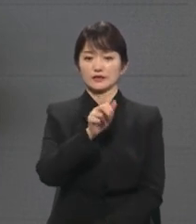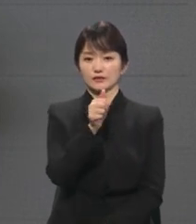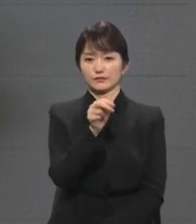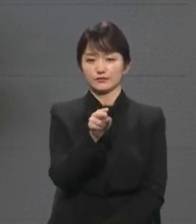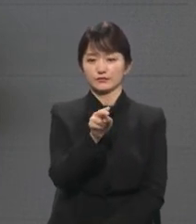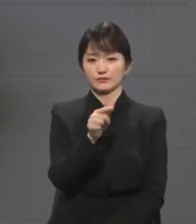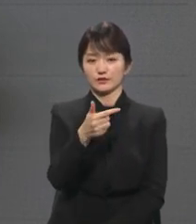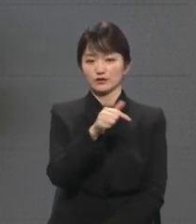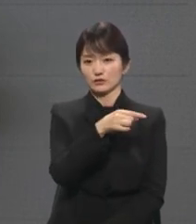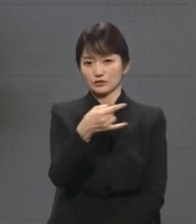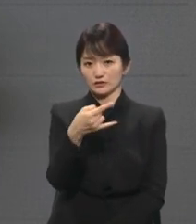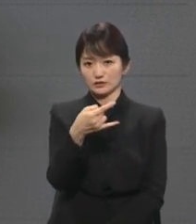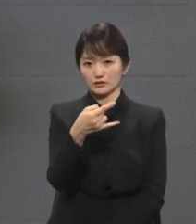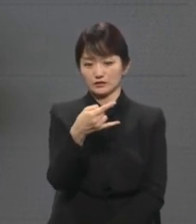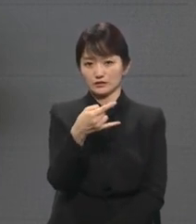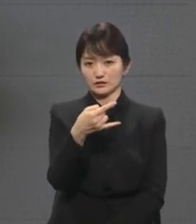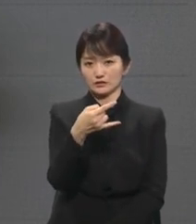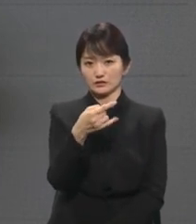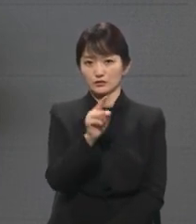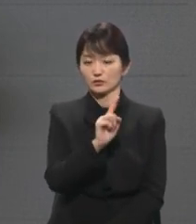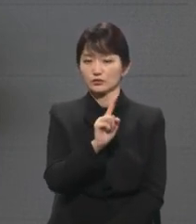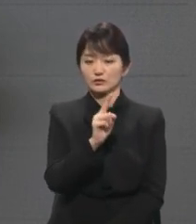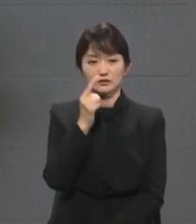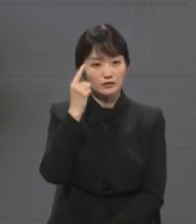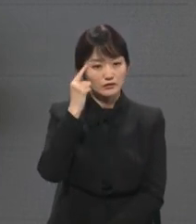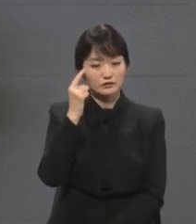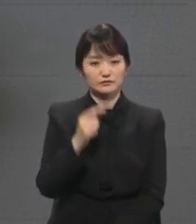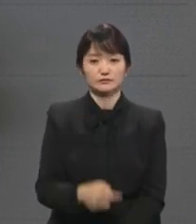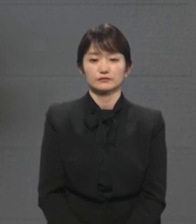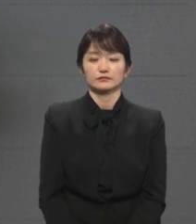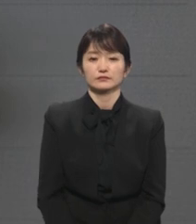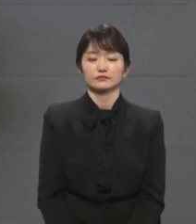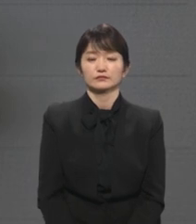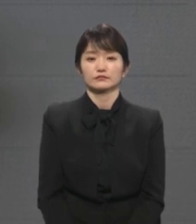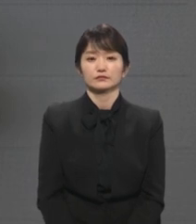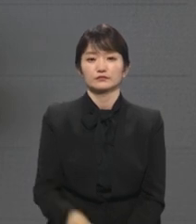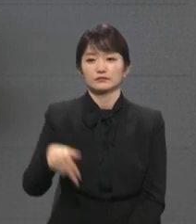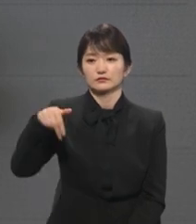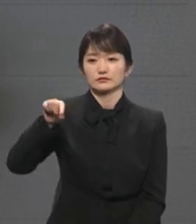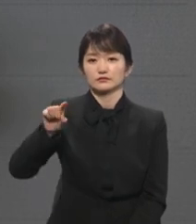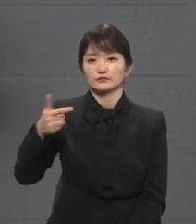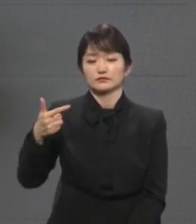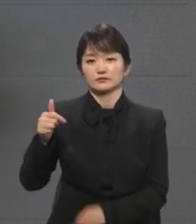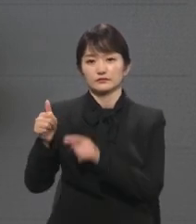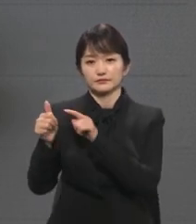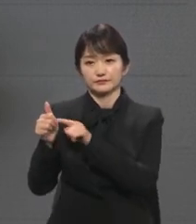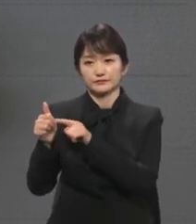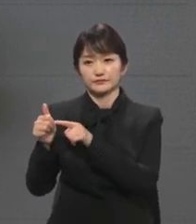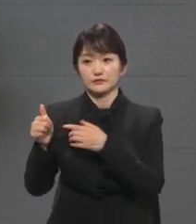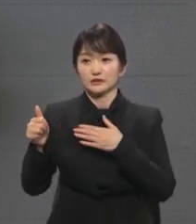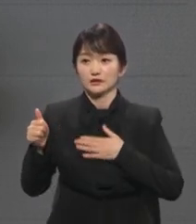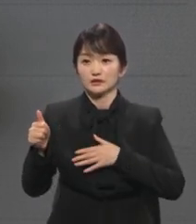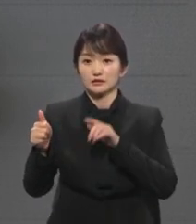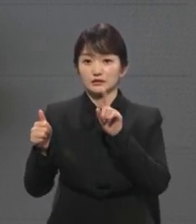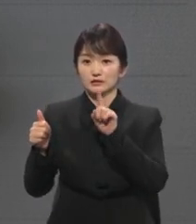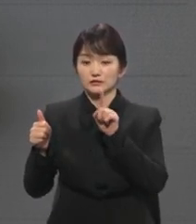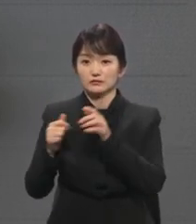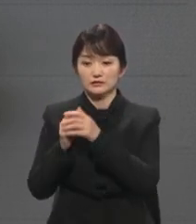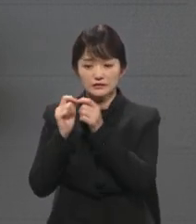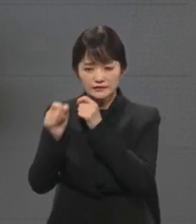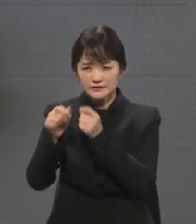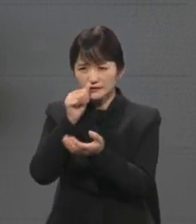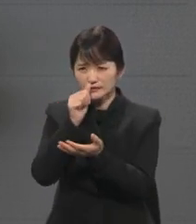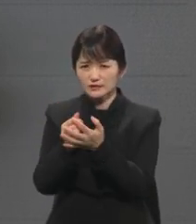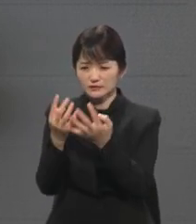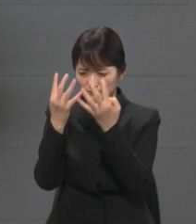건 네네 이거는 어떻게 좀 봐야 될까요 변 어 아마 이제 전청 조시는 그 알려진 바에 따르면 사기죄로 이제